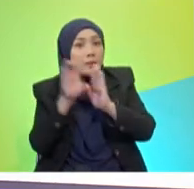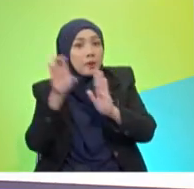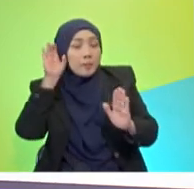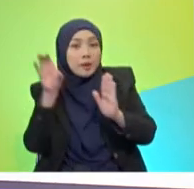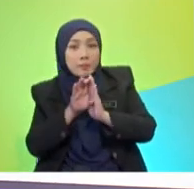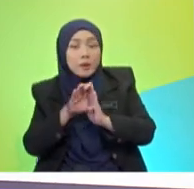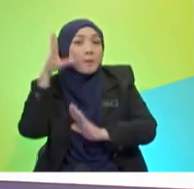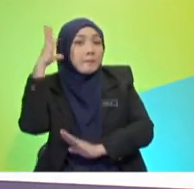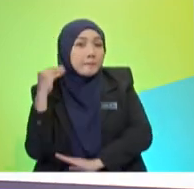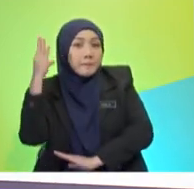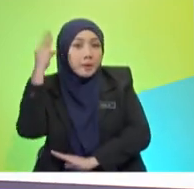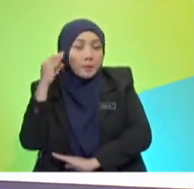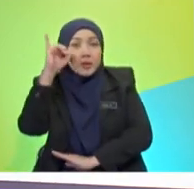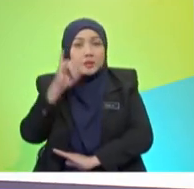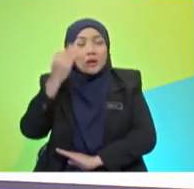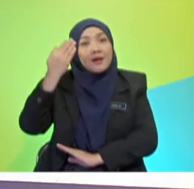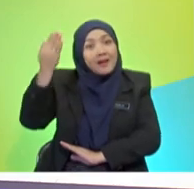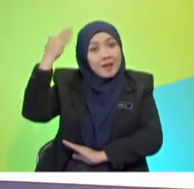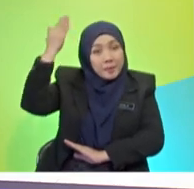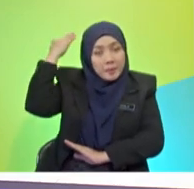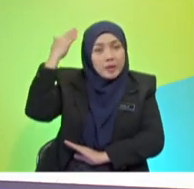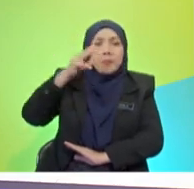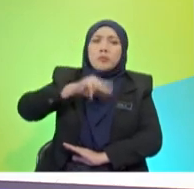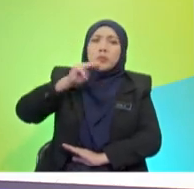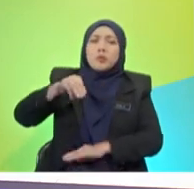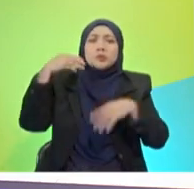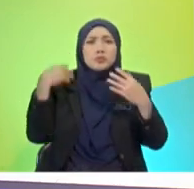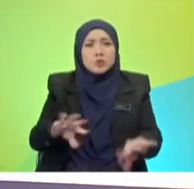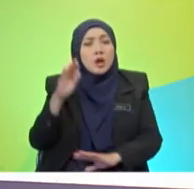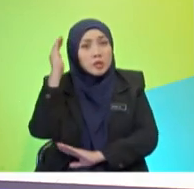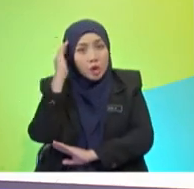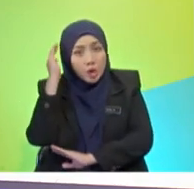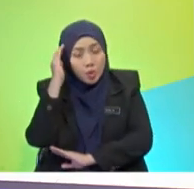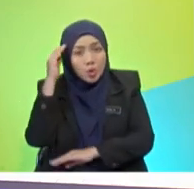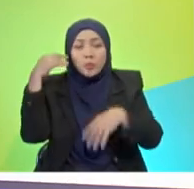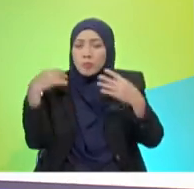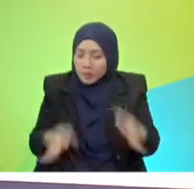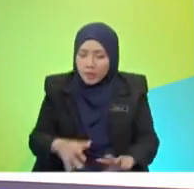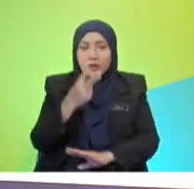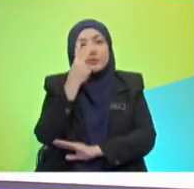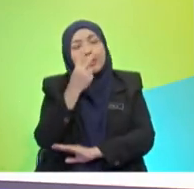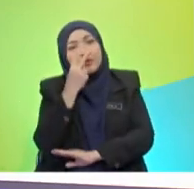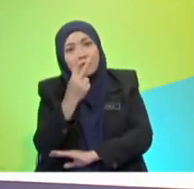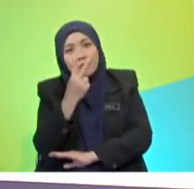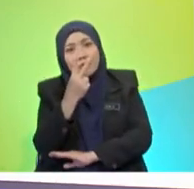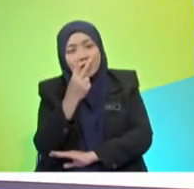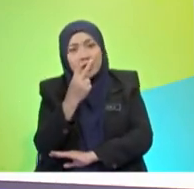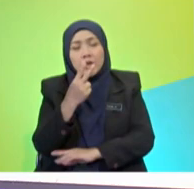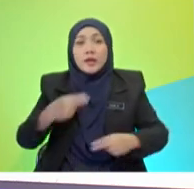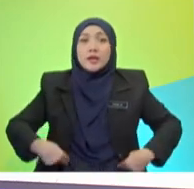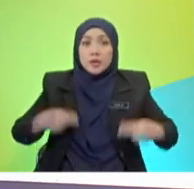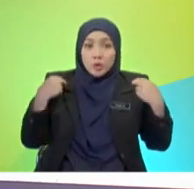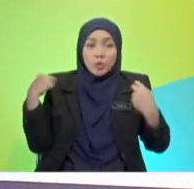pengalaman-pengalaman yang lalu yang murid-murid pernah lalui, pernah tempuh. Sebenarnya Sean dan murid-murid dalam kehidupan seharian